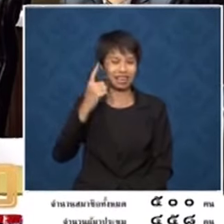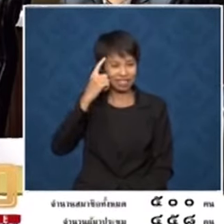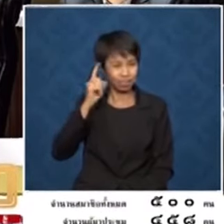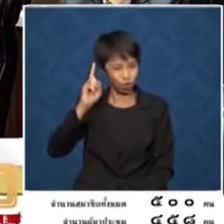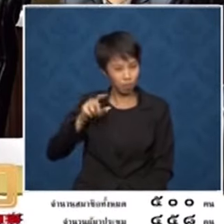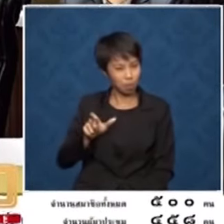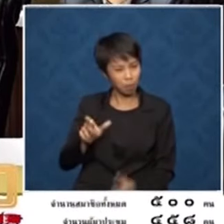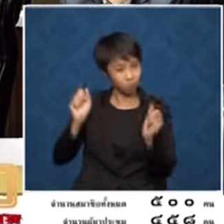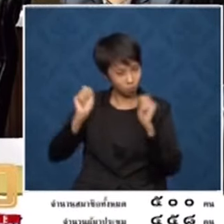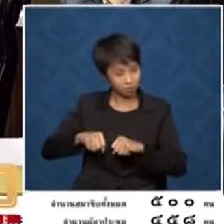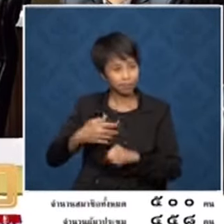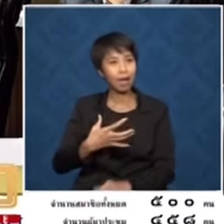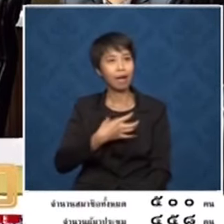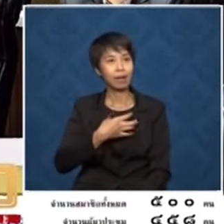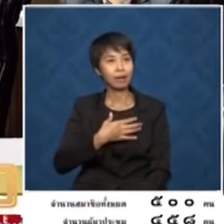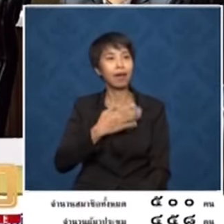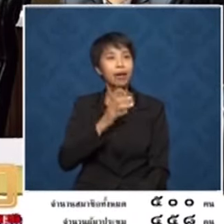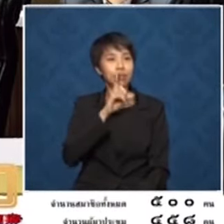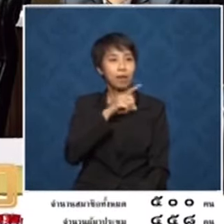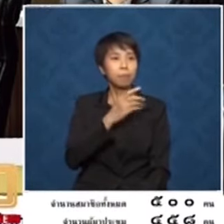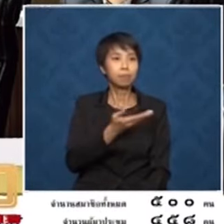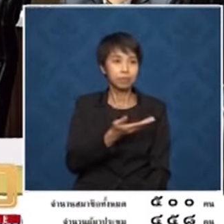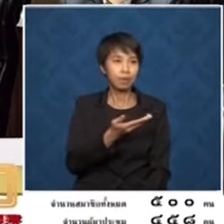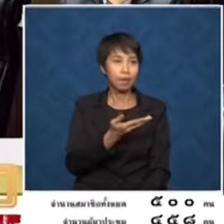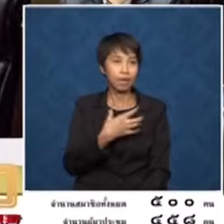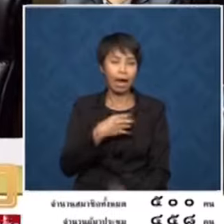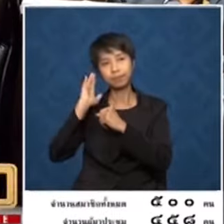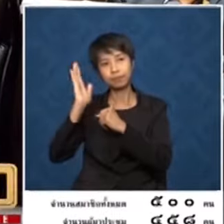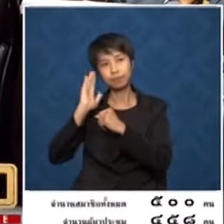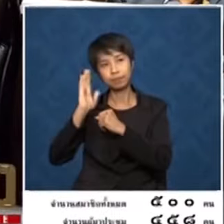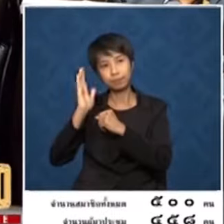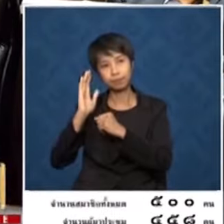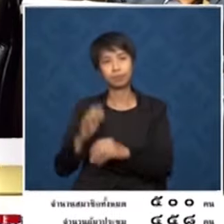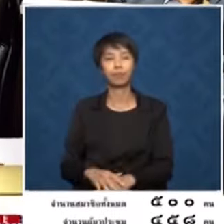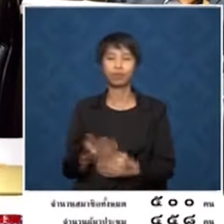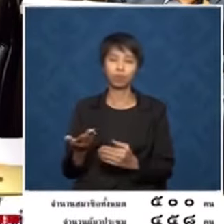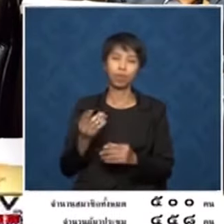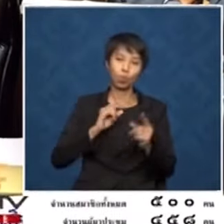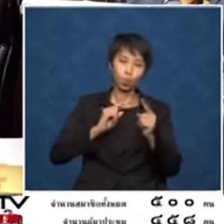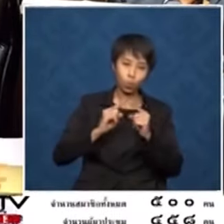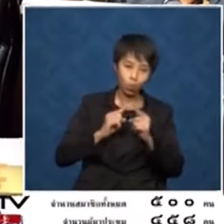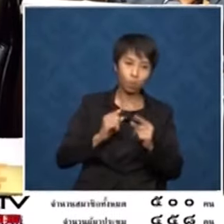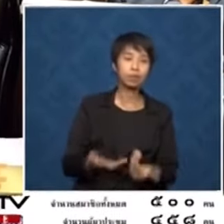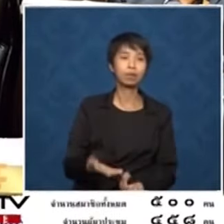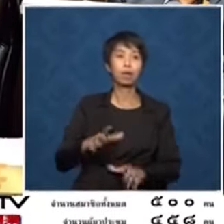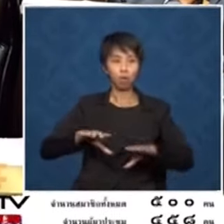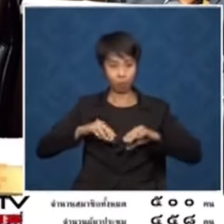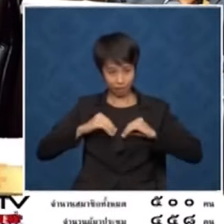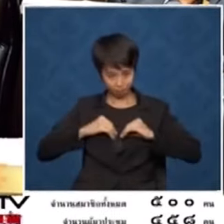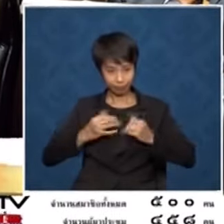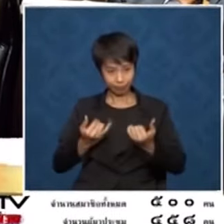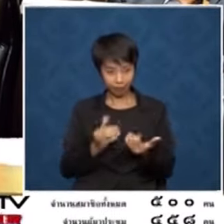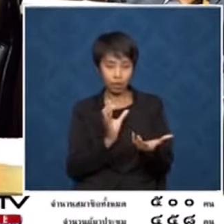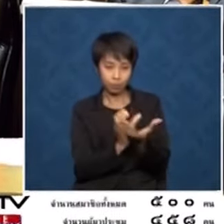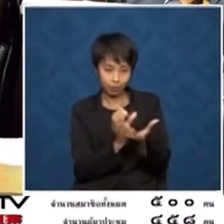เอ่อถ้าเล่นกันแบบนี้อันนี้หมายถึงทางฝั่งรัฐบาลบอกต่อไปนะรายงานของพรรคการเมืองฝ่ายค้านก้าไกลจะไม่รับรองเลย